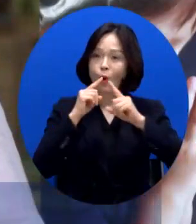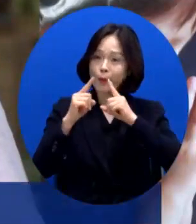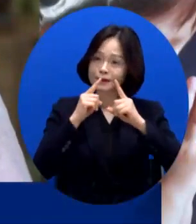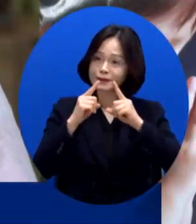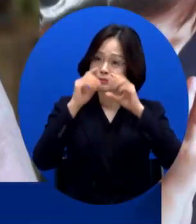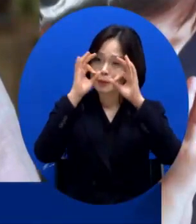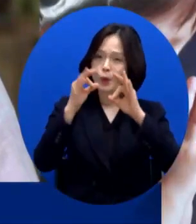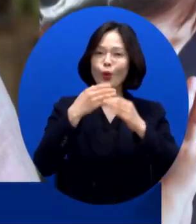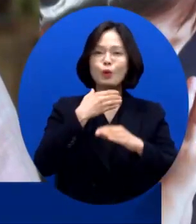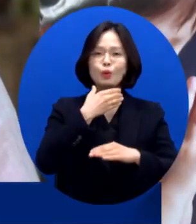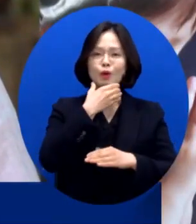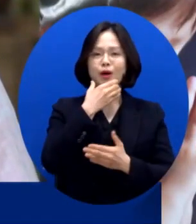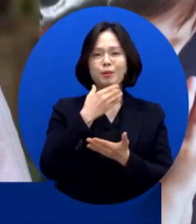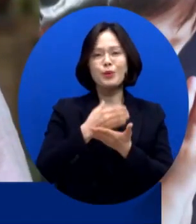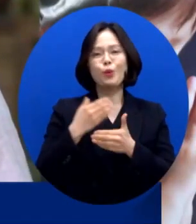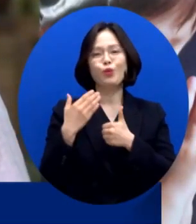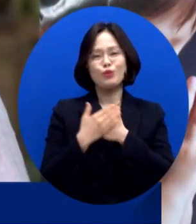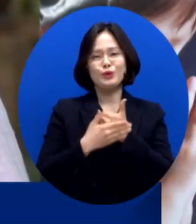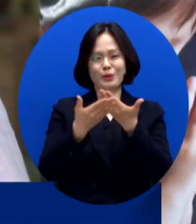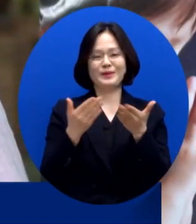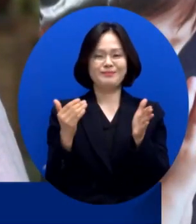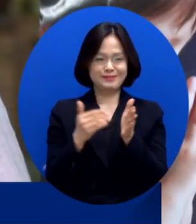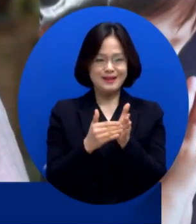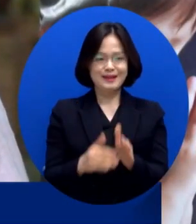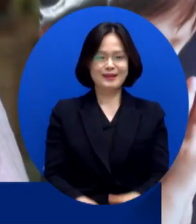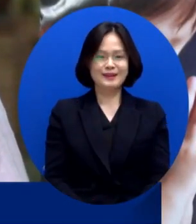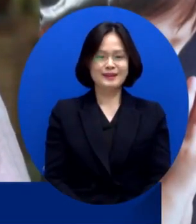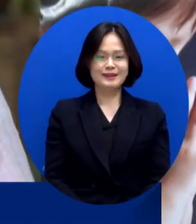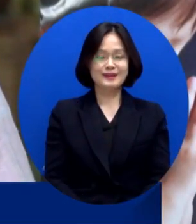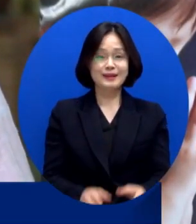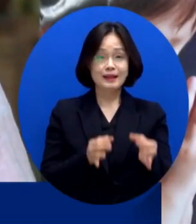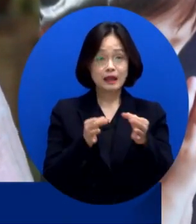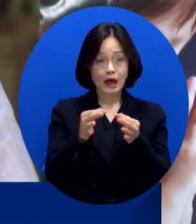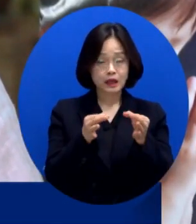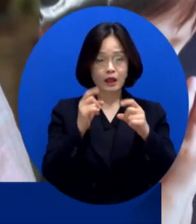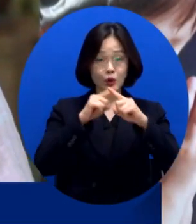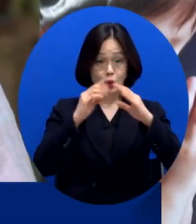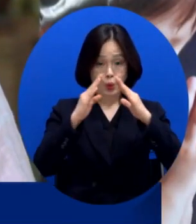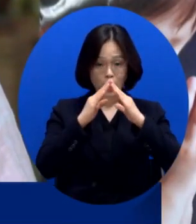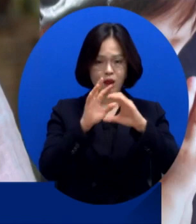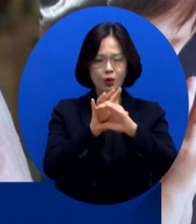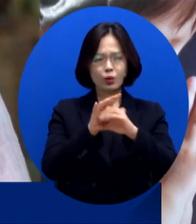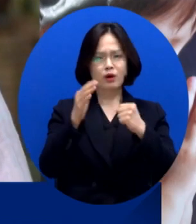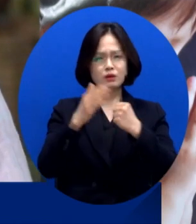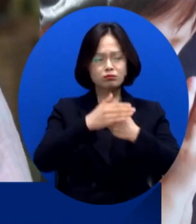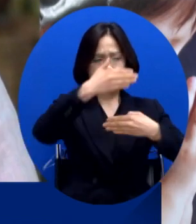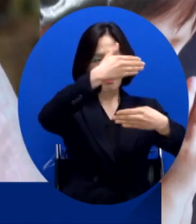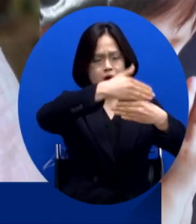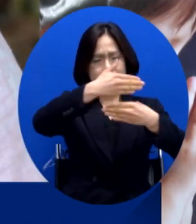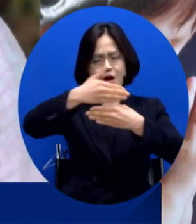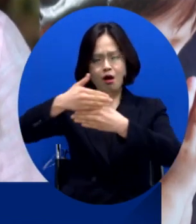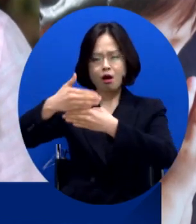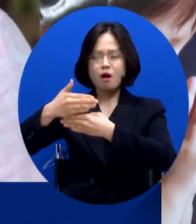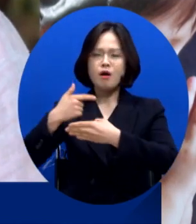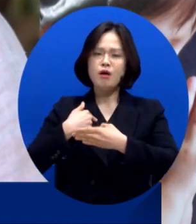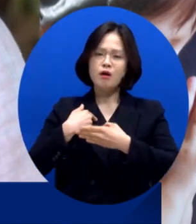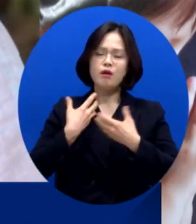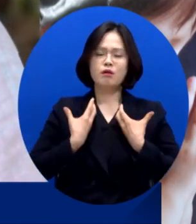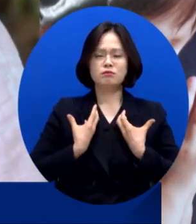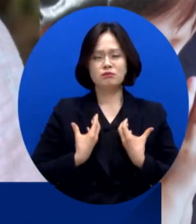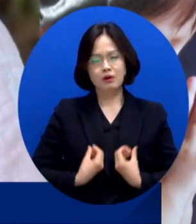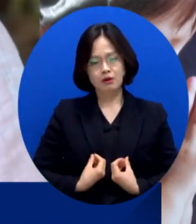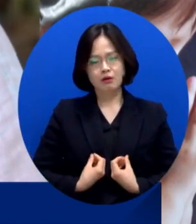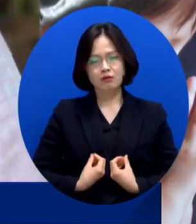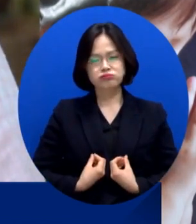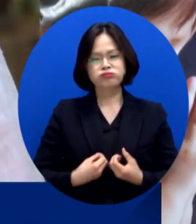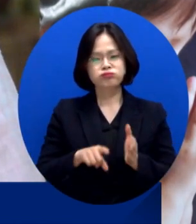Shops were closed, churches were closed. It was very hard for myself and the community of people. When I see this